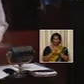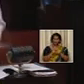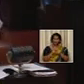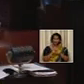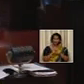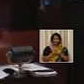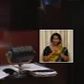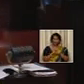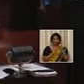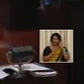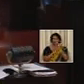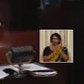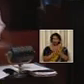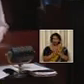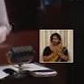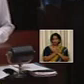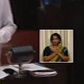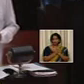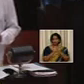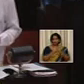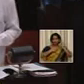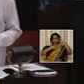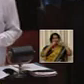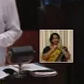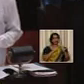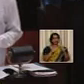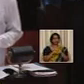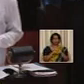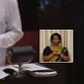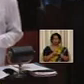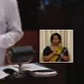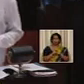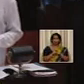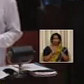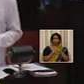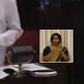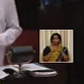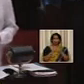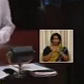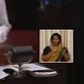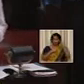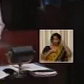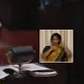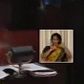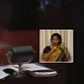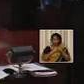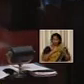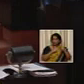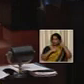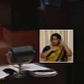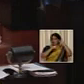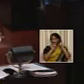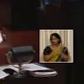නැනෝ නයිට්‍රජන් පොහොර වංචාව ගැන මොකද්ද රජය කියන්නේ කෝ ඒකේ වාර්තාව ඇයි ඒ වාර්තා සභාගත කරන්නේ